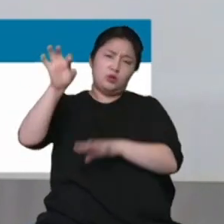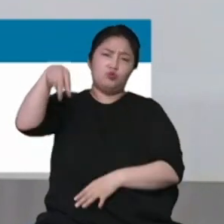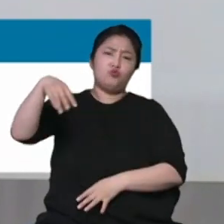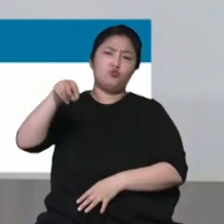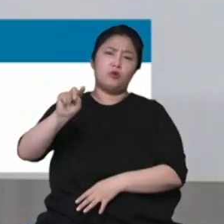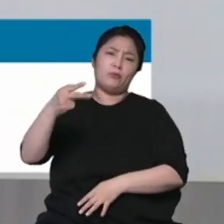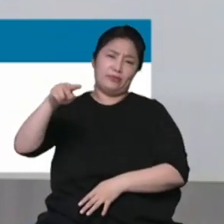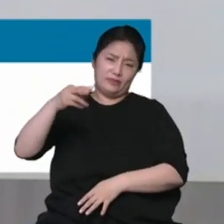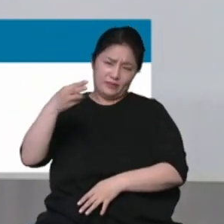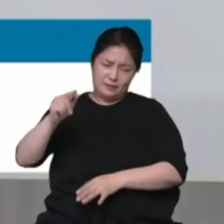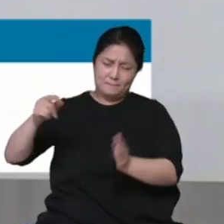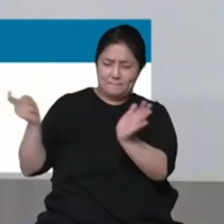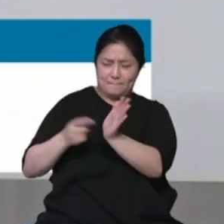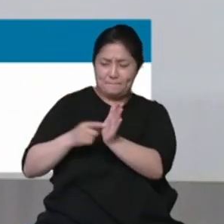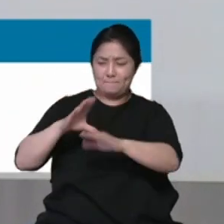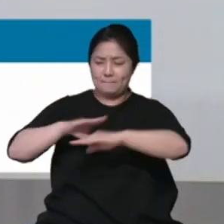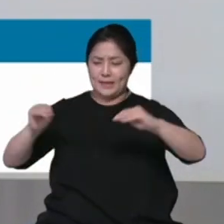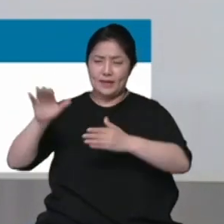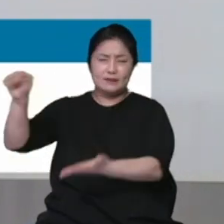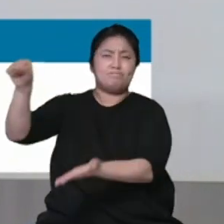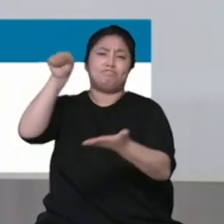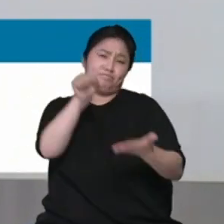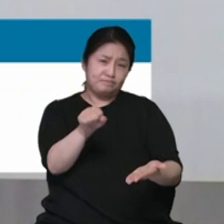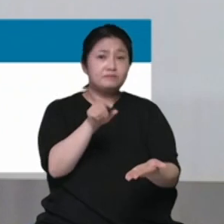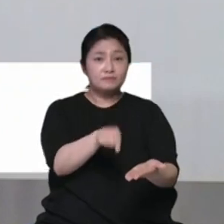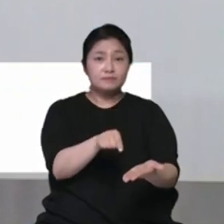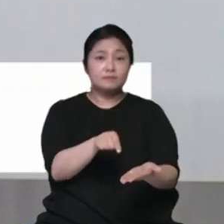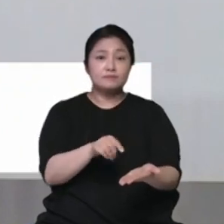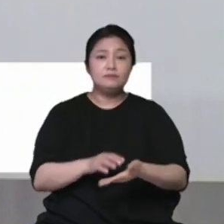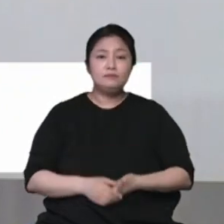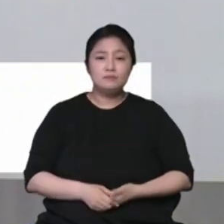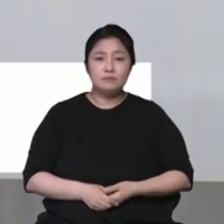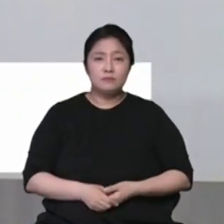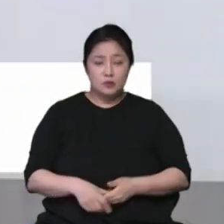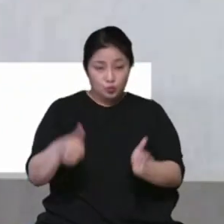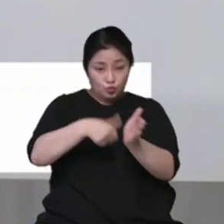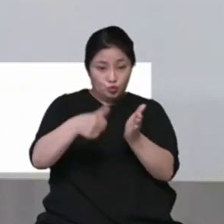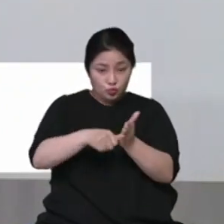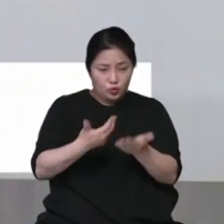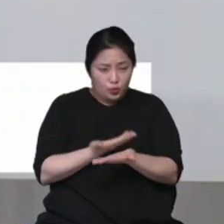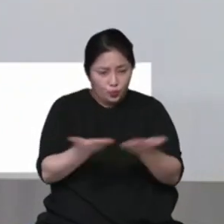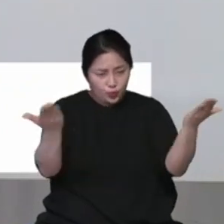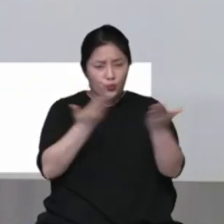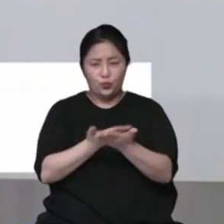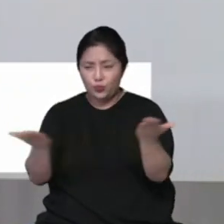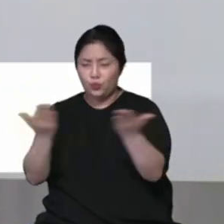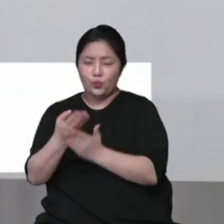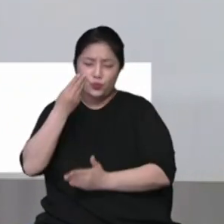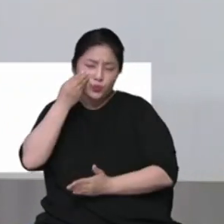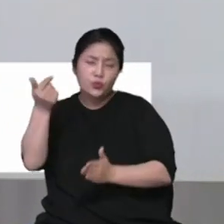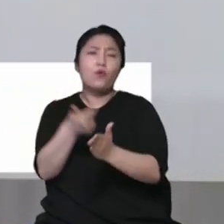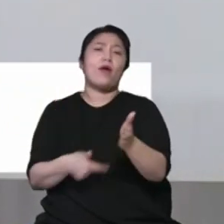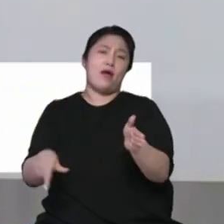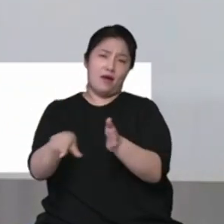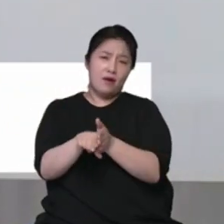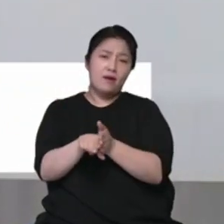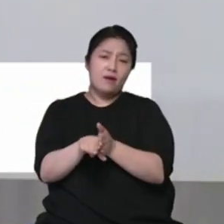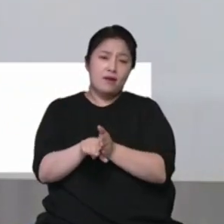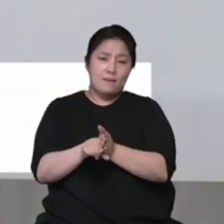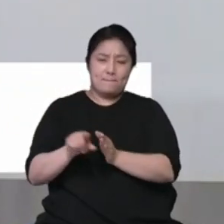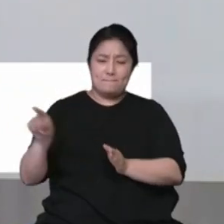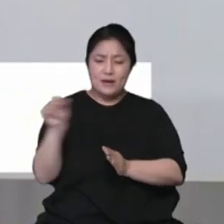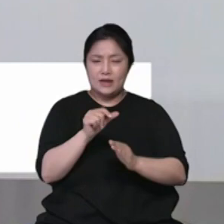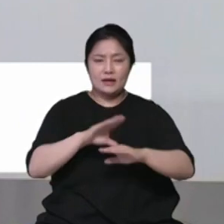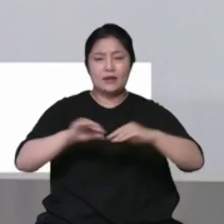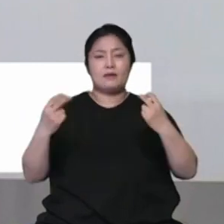유연탄으로의 신속한 대체 등을 통해서 물량 공급이라도 원활해지도록